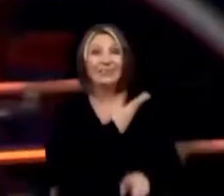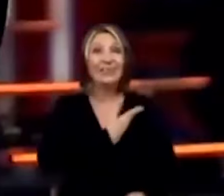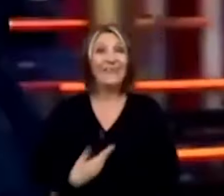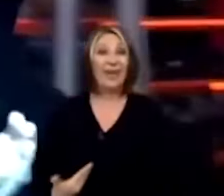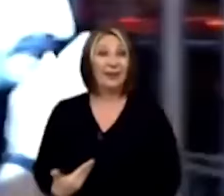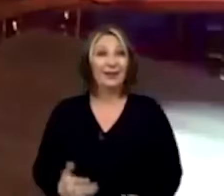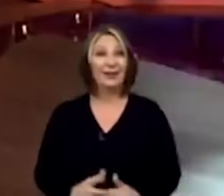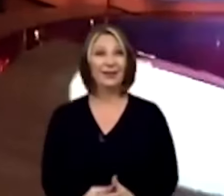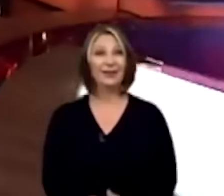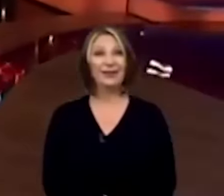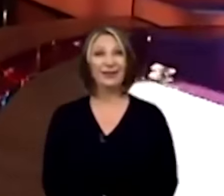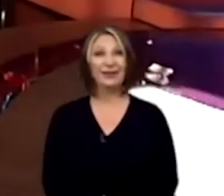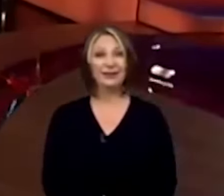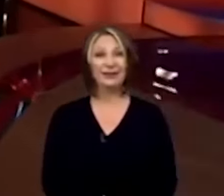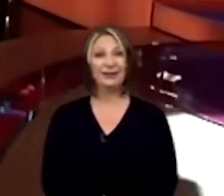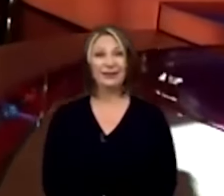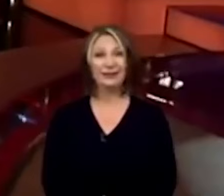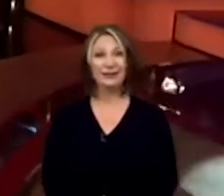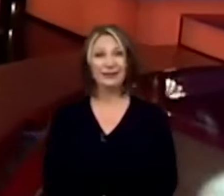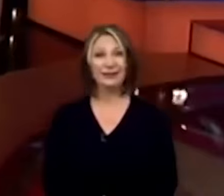Sever!